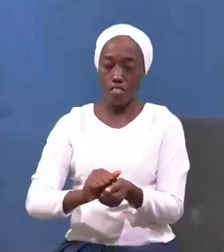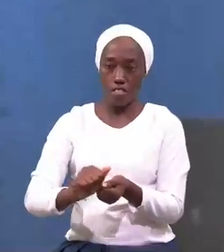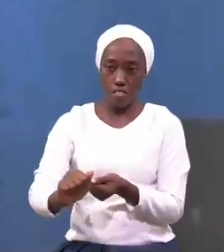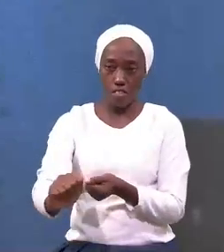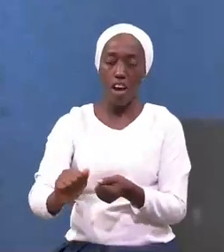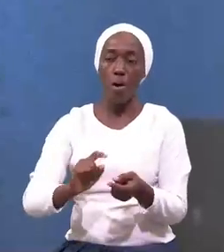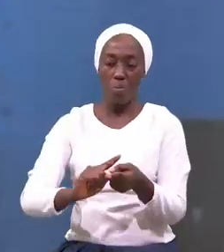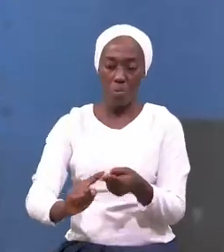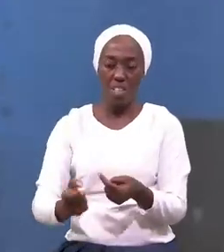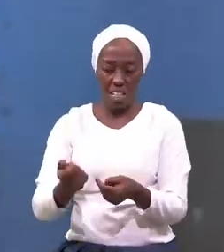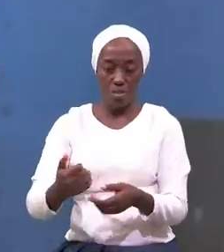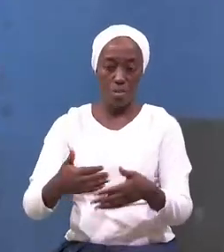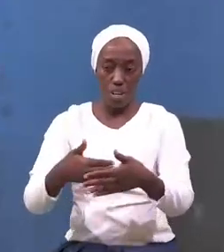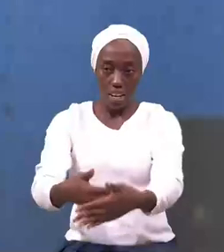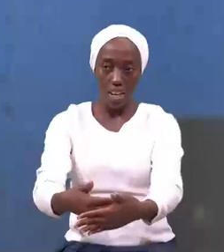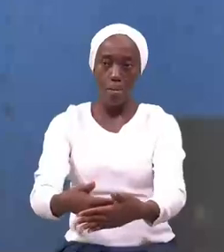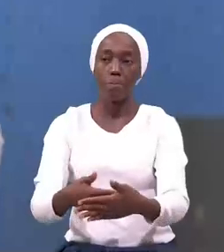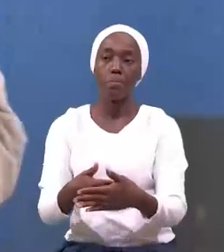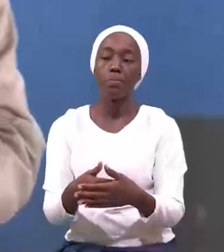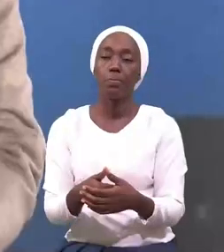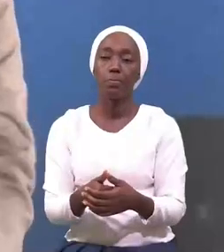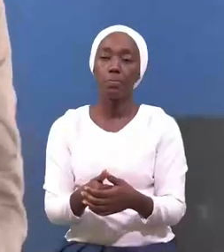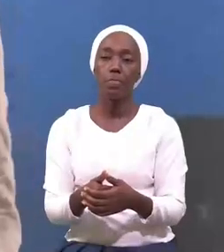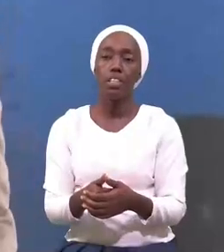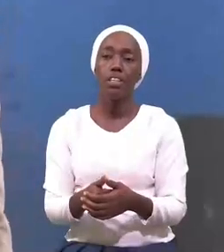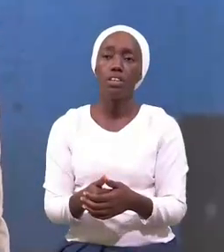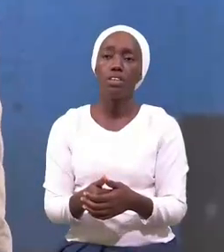ceux qui sont devant moi sont loin, mais très proches.